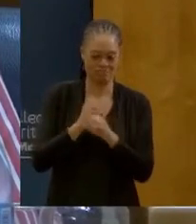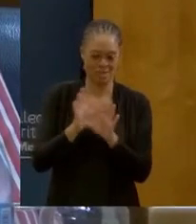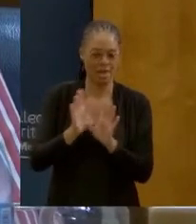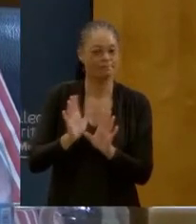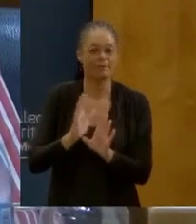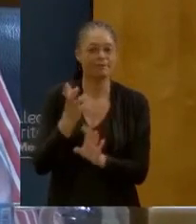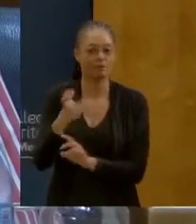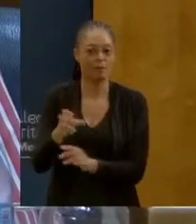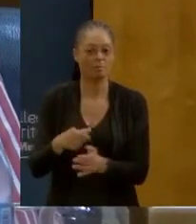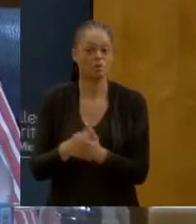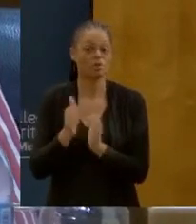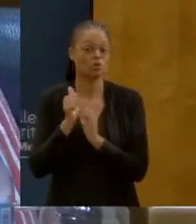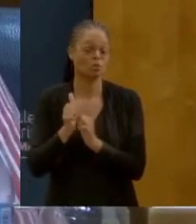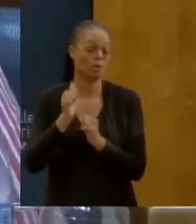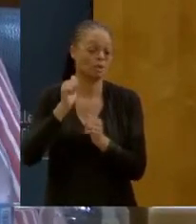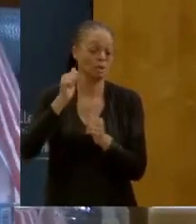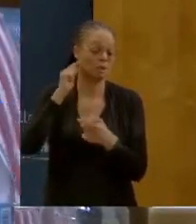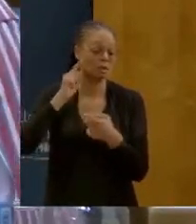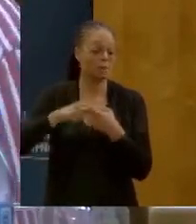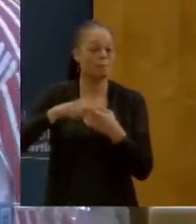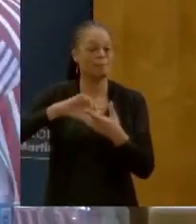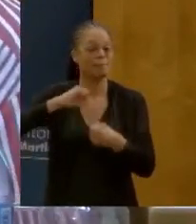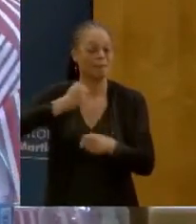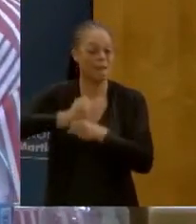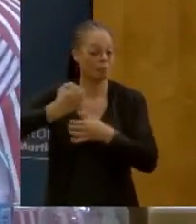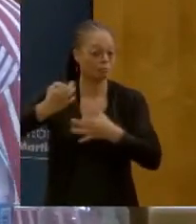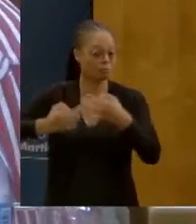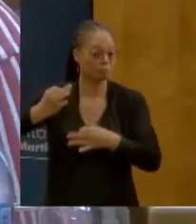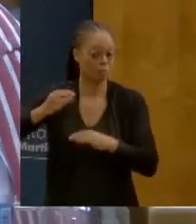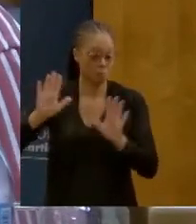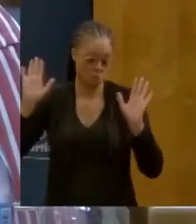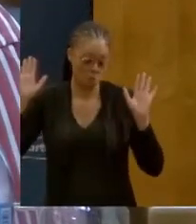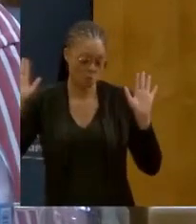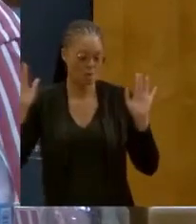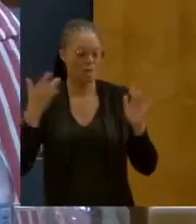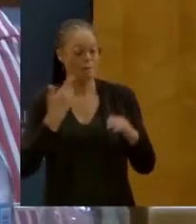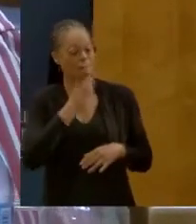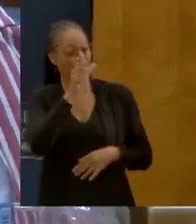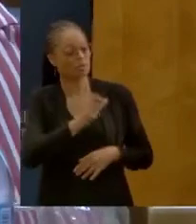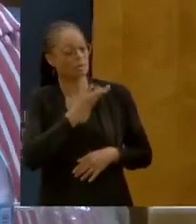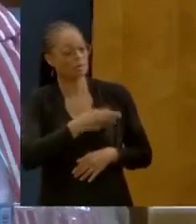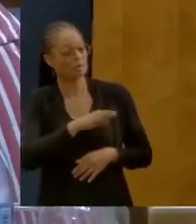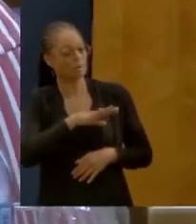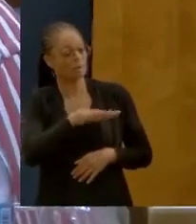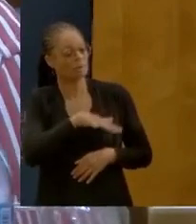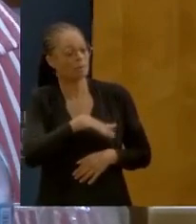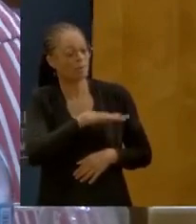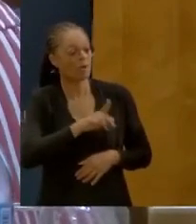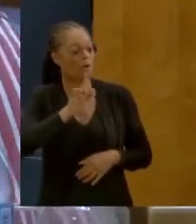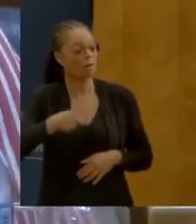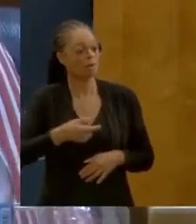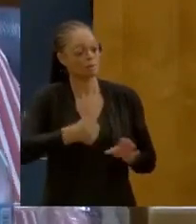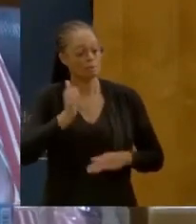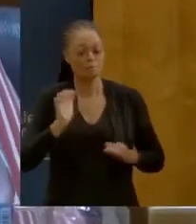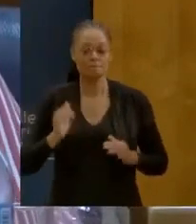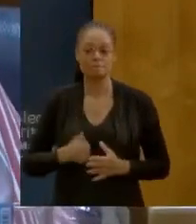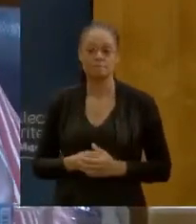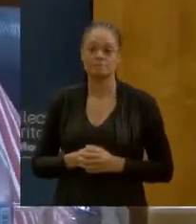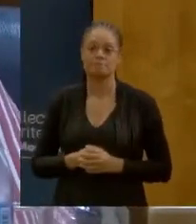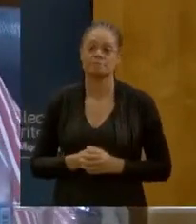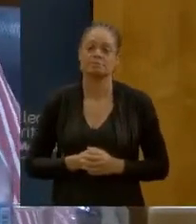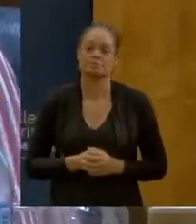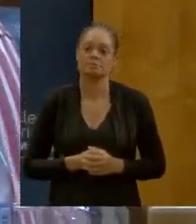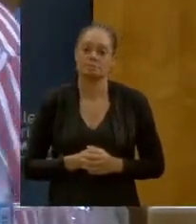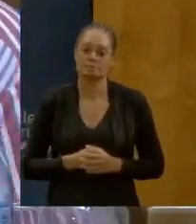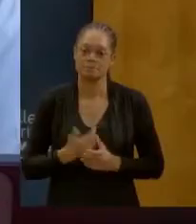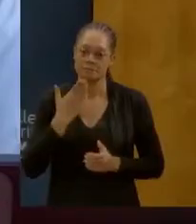relève du pénal. Je laisse la responsabilité aux responsables de la commande publique dans ces affaires-là. Merci, M.